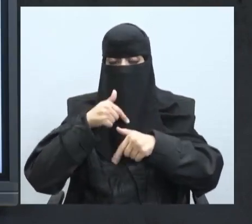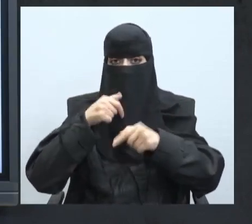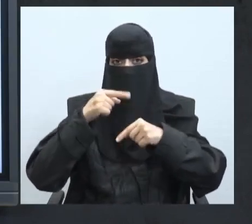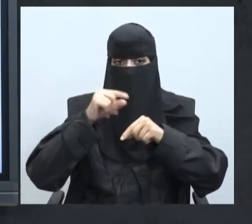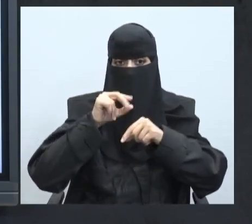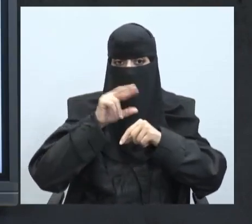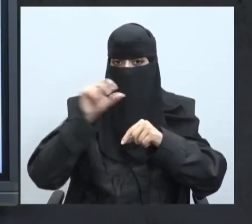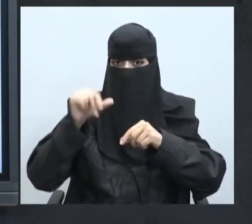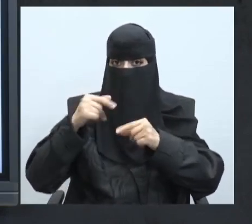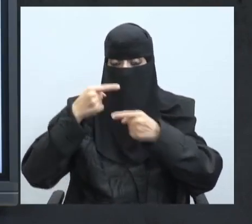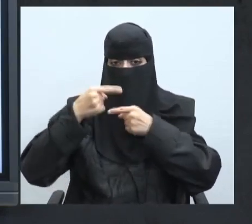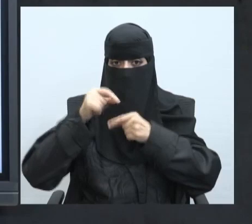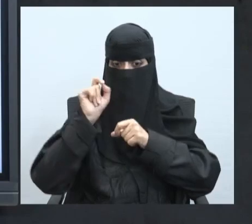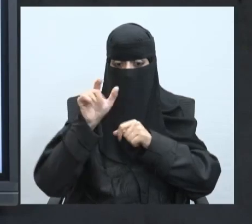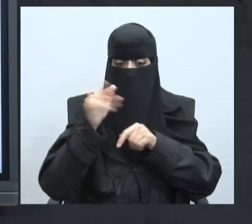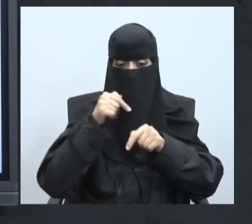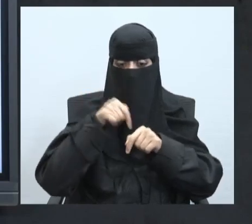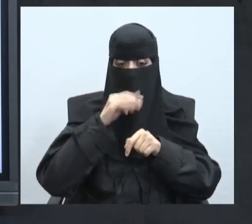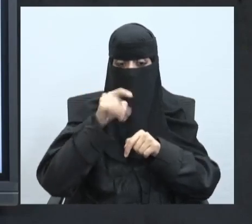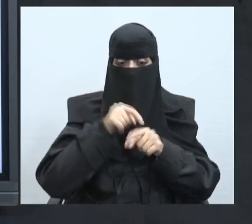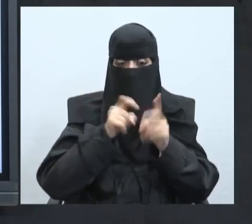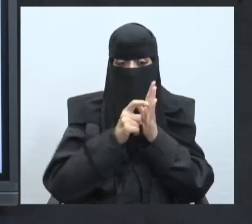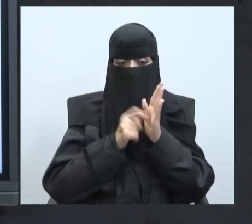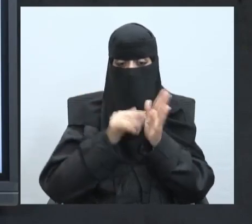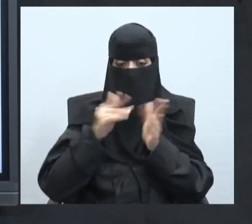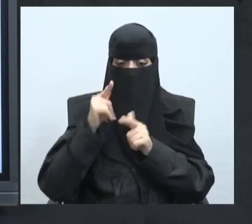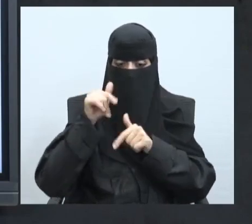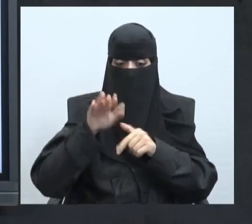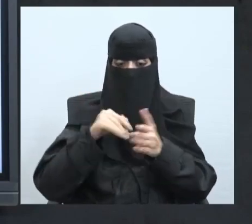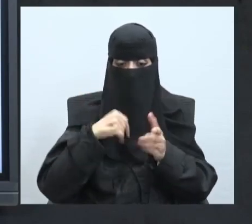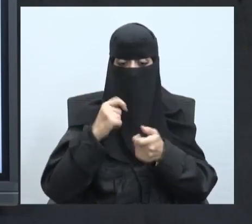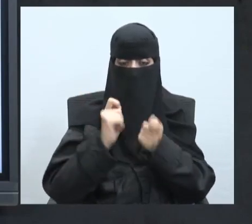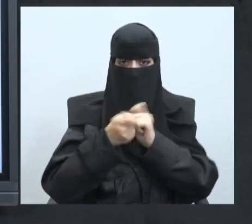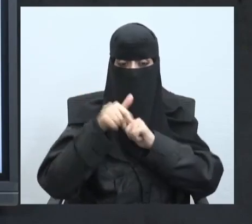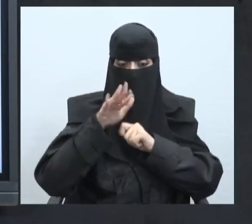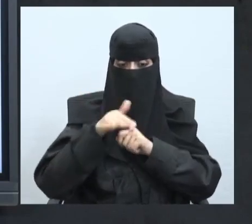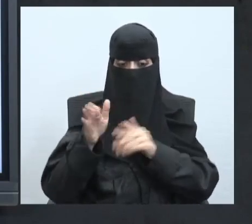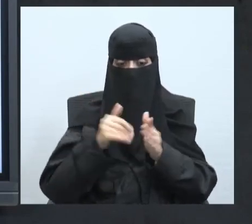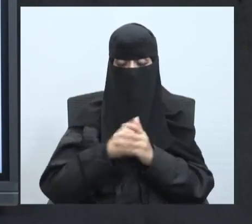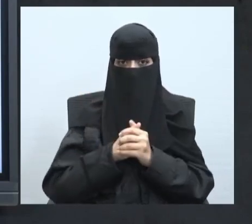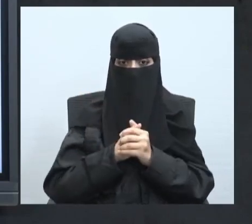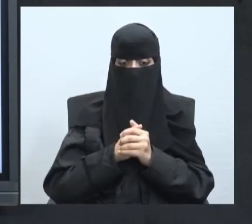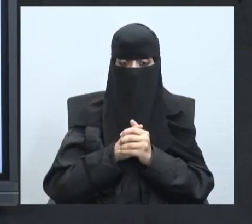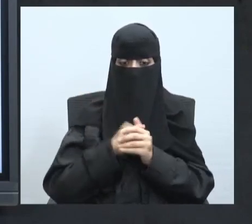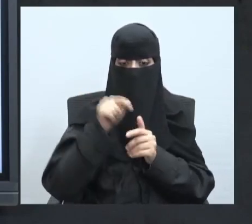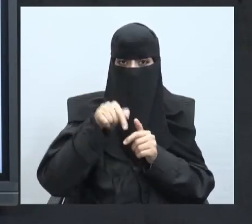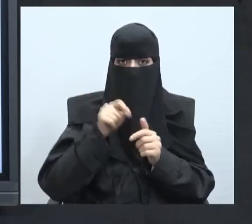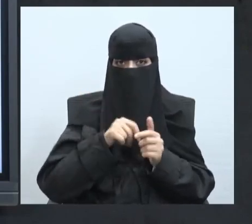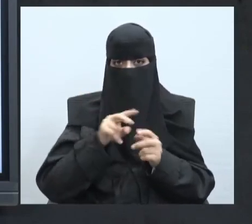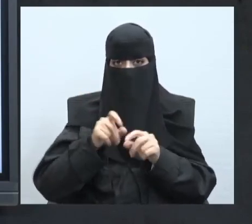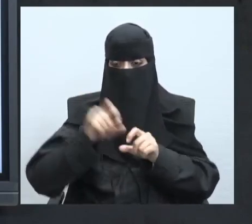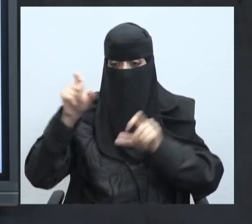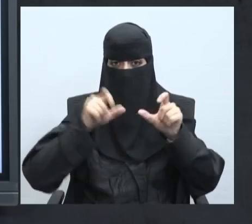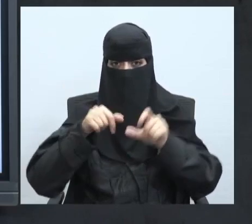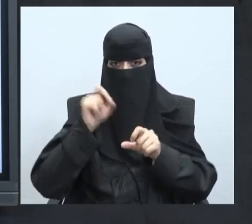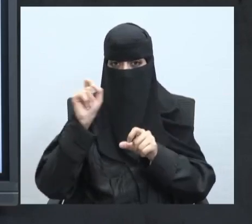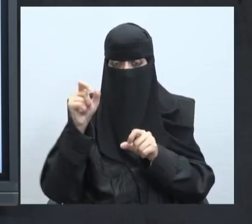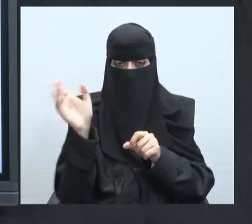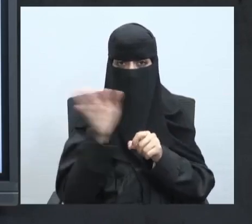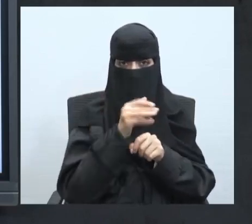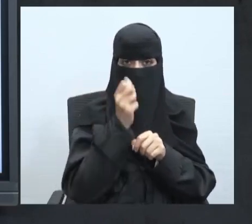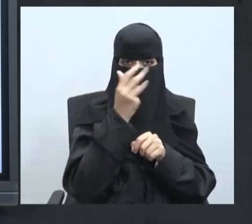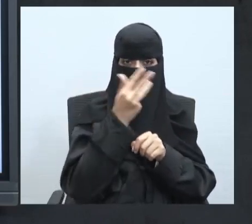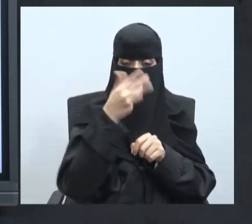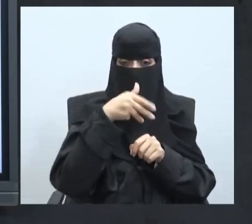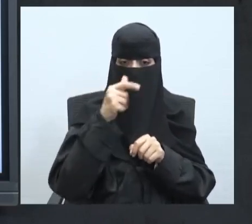ناحيه ماذا من ناحيه القانون طبعا من خلال تعويض في في الزوايا صفر وتسعين